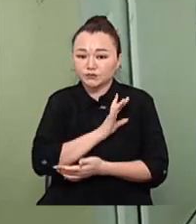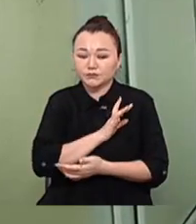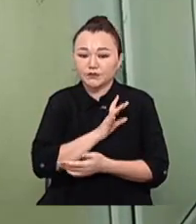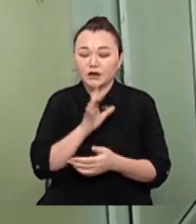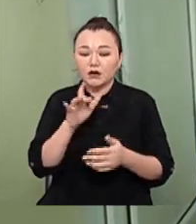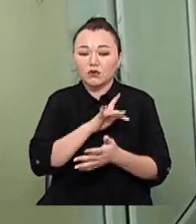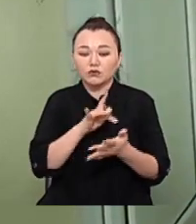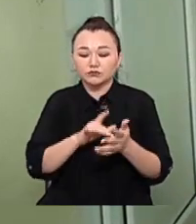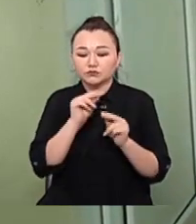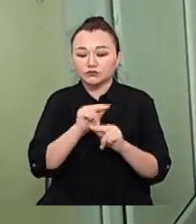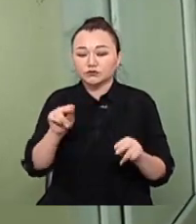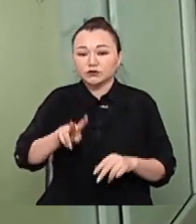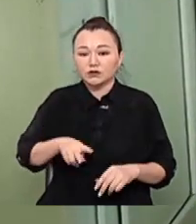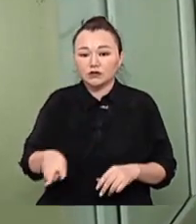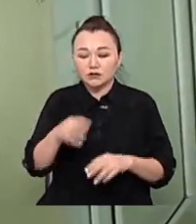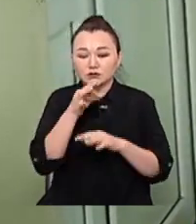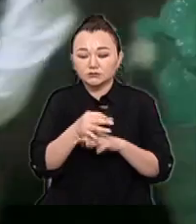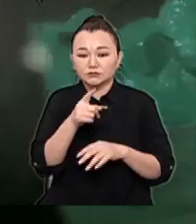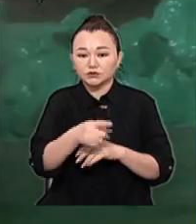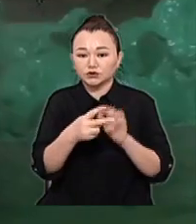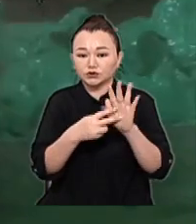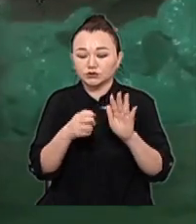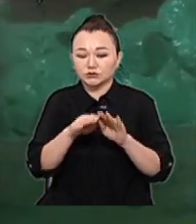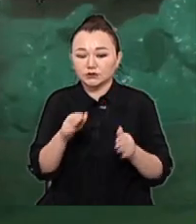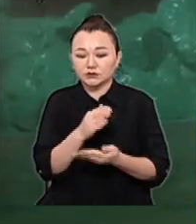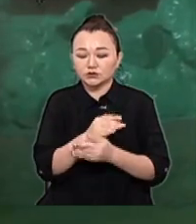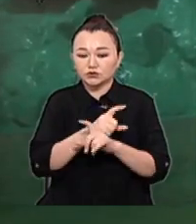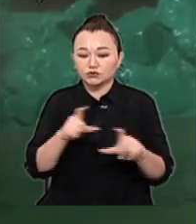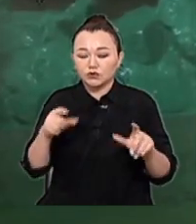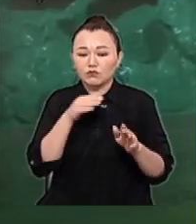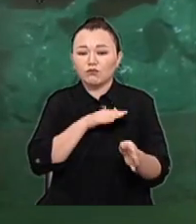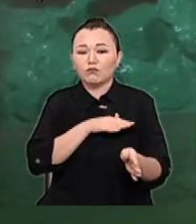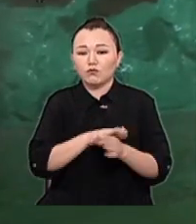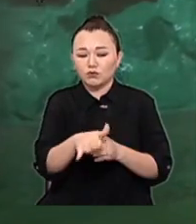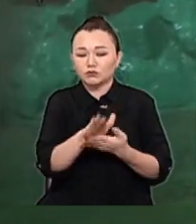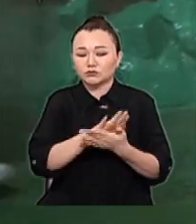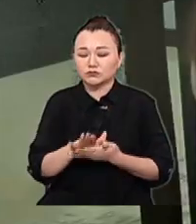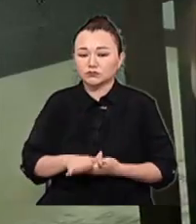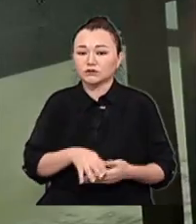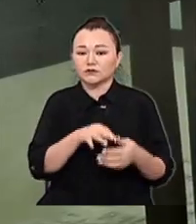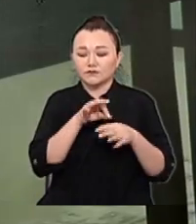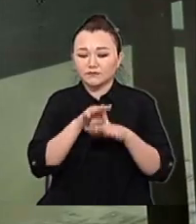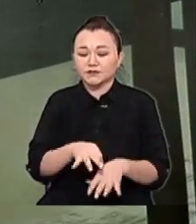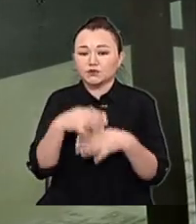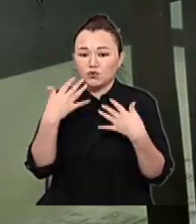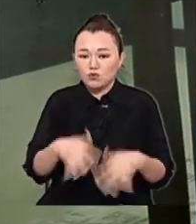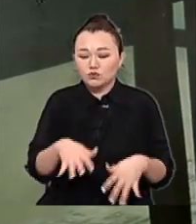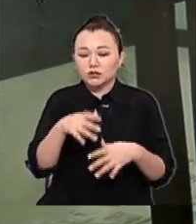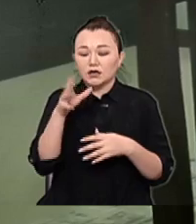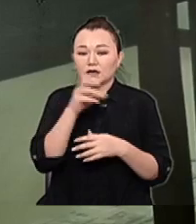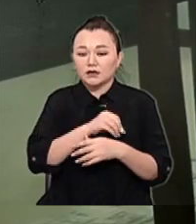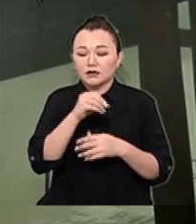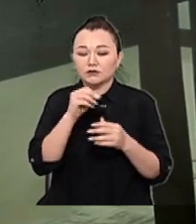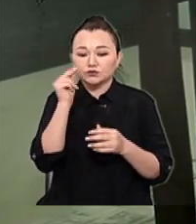Ал қалалық білім бөлімі басшысының айтуынша 1700-дей оқушысы бар мектеп ғимараты толықтай залалсыздандыру жұмыстарынан өткен. Сондай-ақ ол оқу